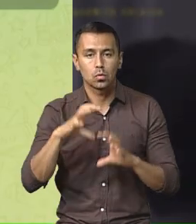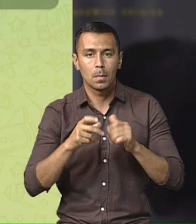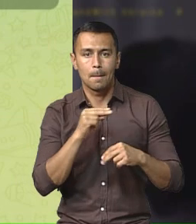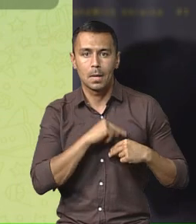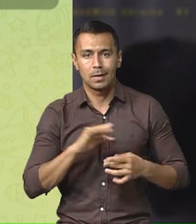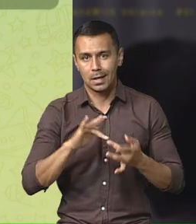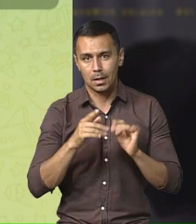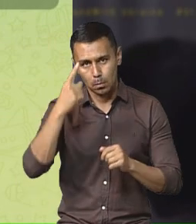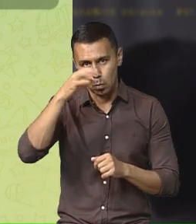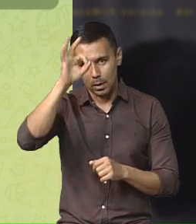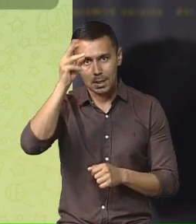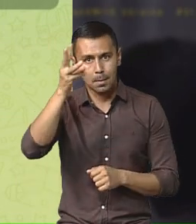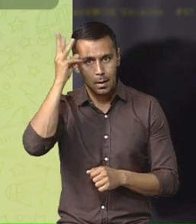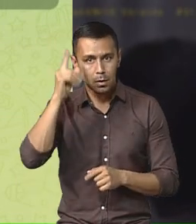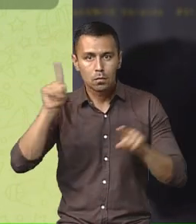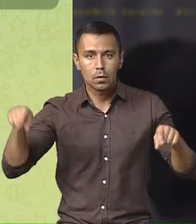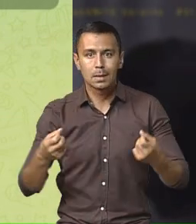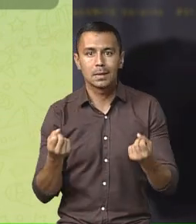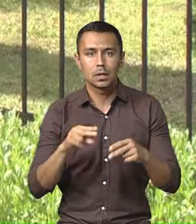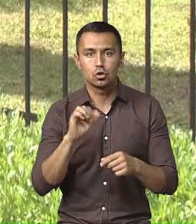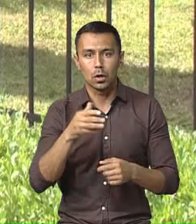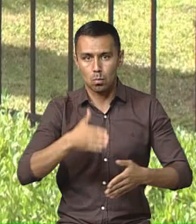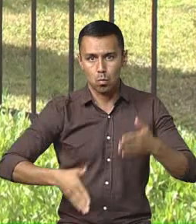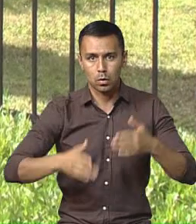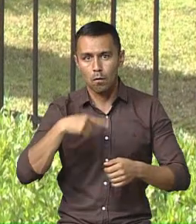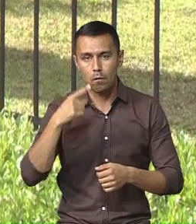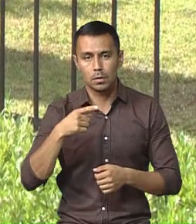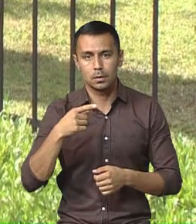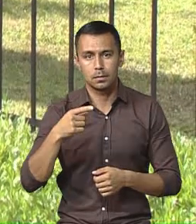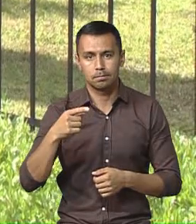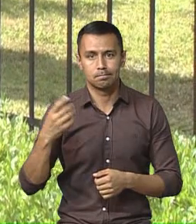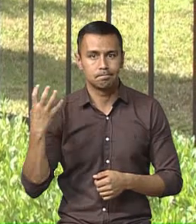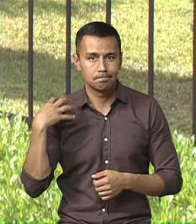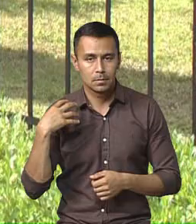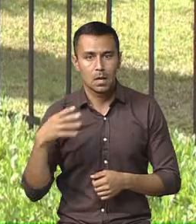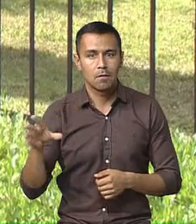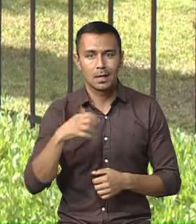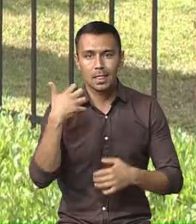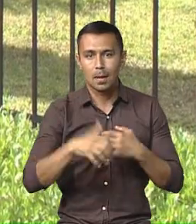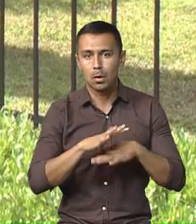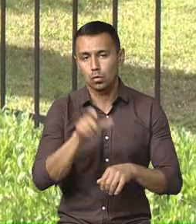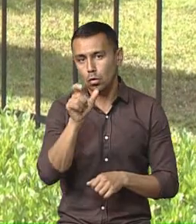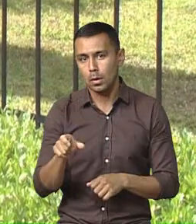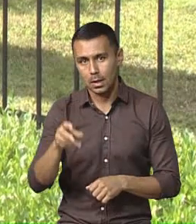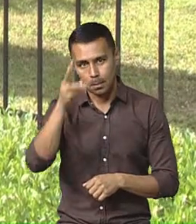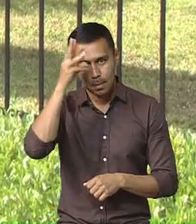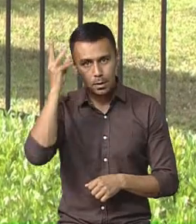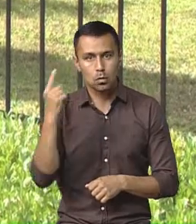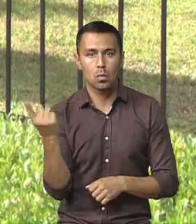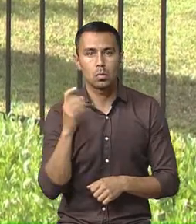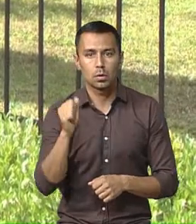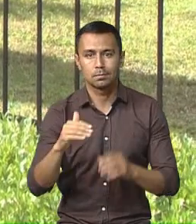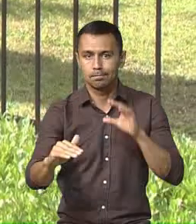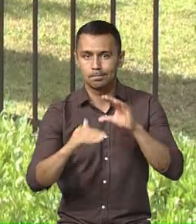працівники кіберполіції Хмельниччини створили спеціальний чат-бот, каже Олексій Перець. Всі небайдужі громадяни Хмельницької області можуть